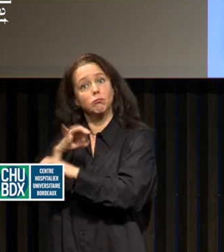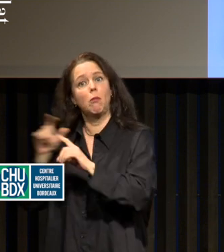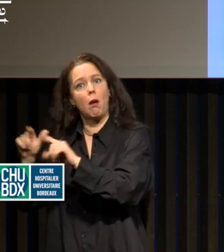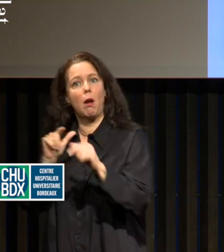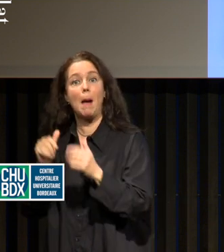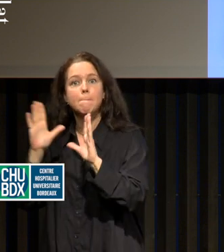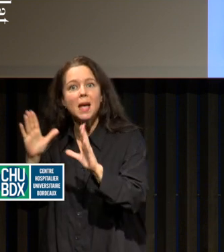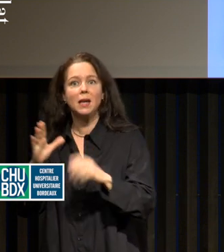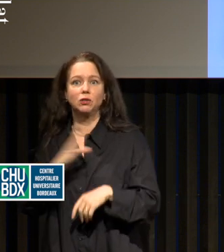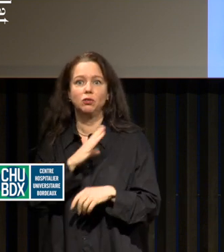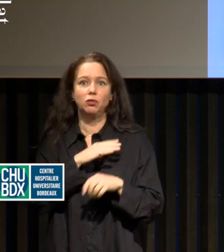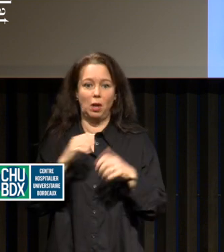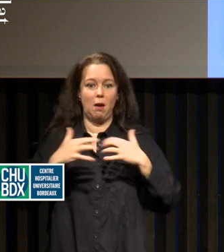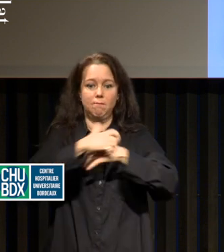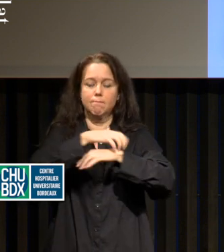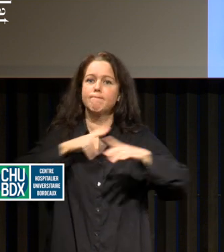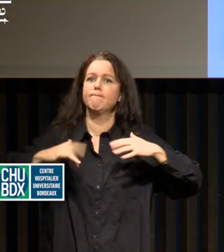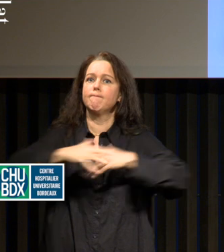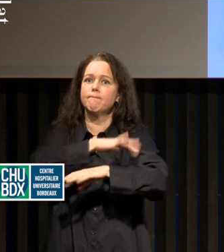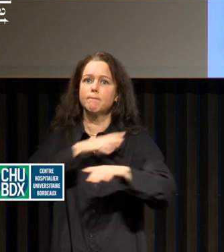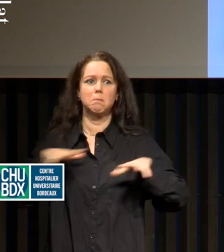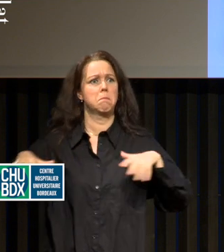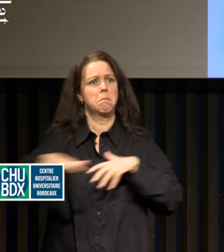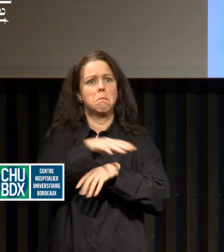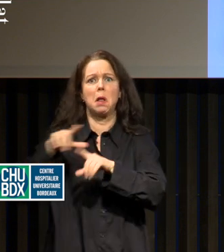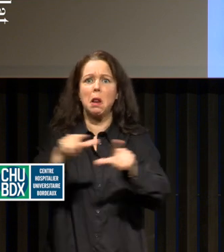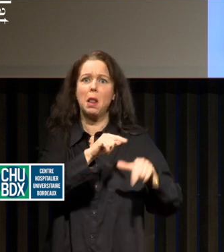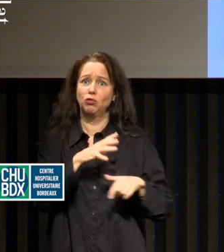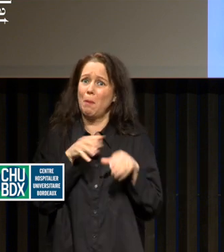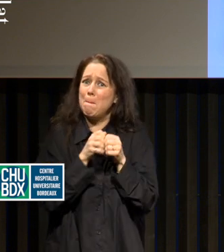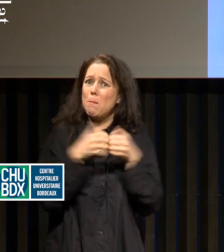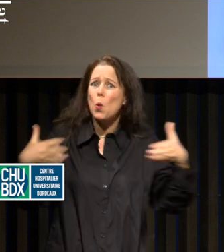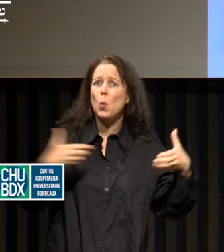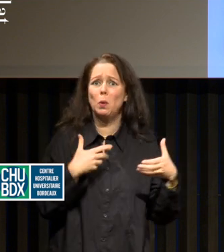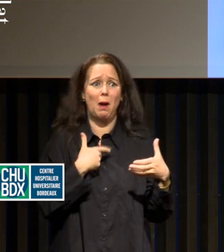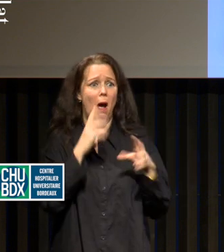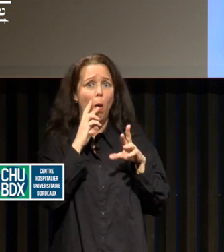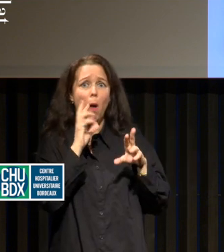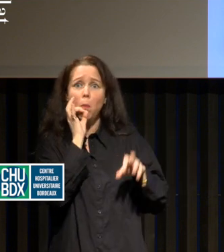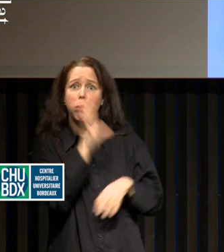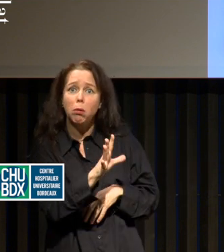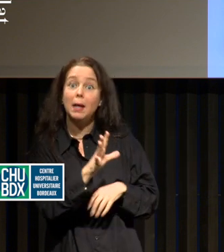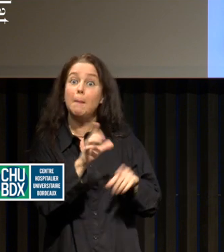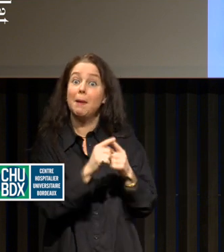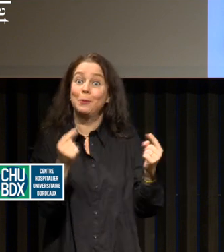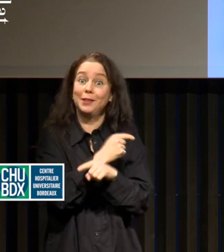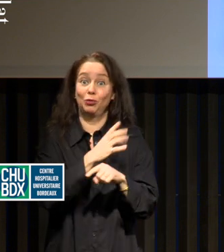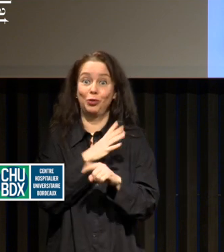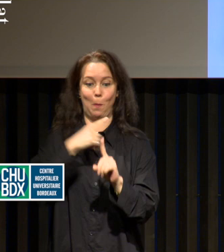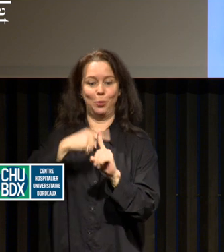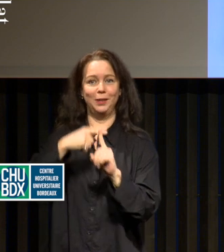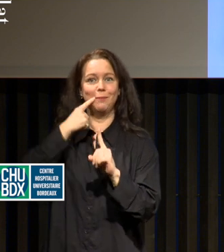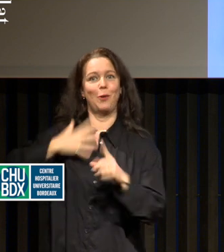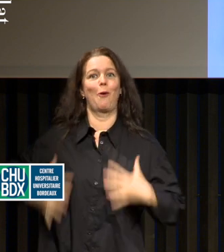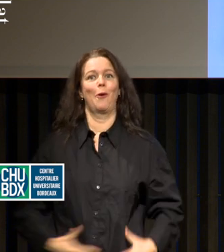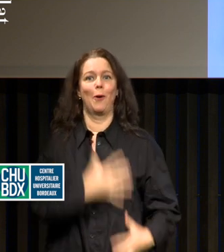parmi tous les micro-organismes qui nous entourent, il y en a beaucoup qui sont soit totalement inoffensifs, et puis il y en a certains qui sont même bénéfiques pour nous. Et c'est ce dont on va parler ce soir,